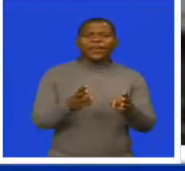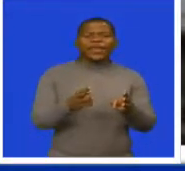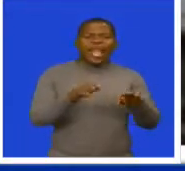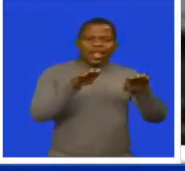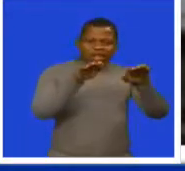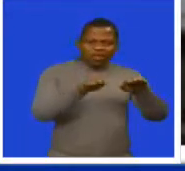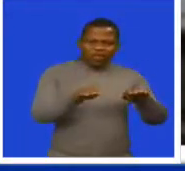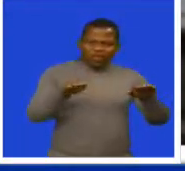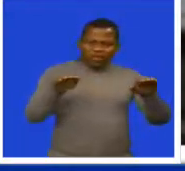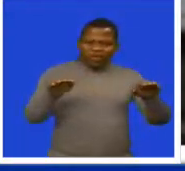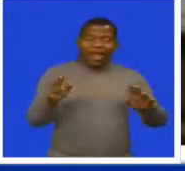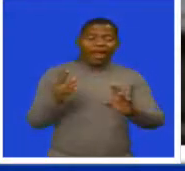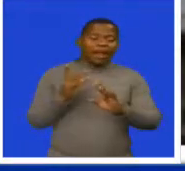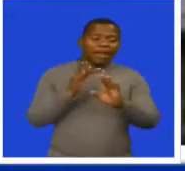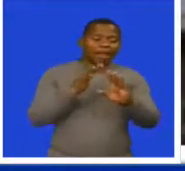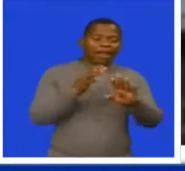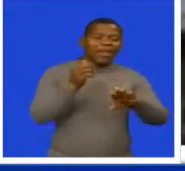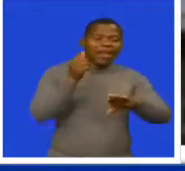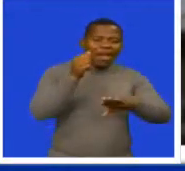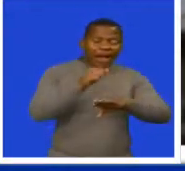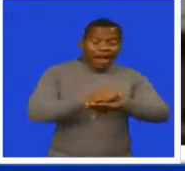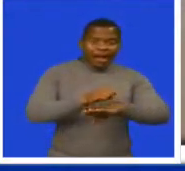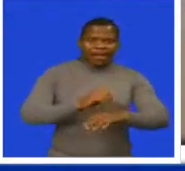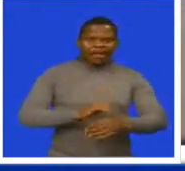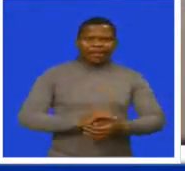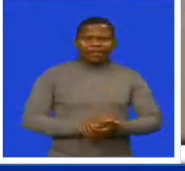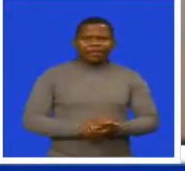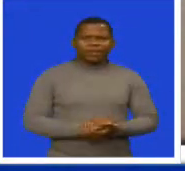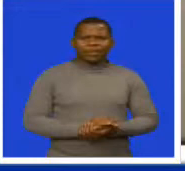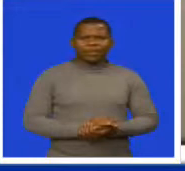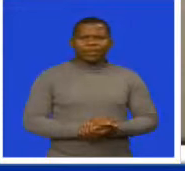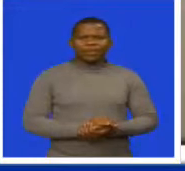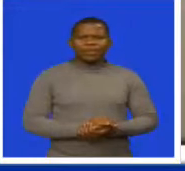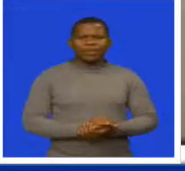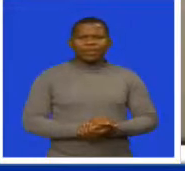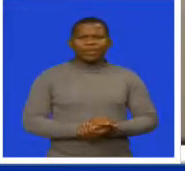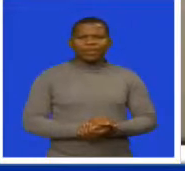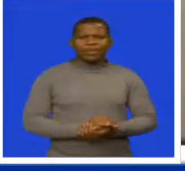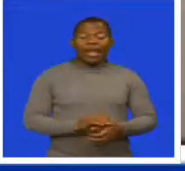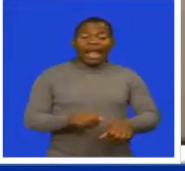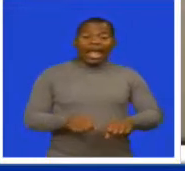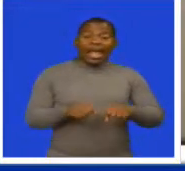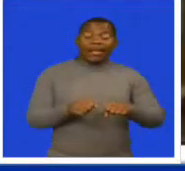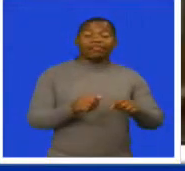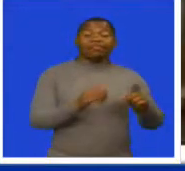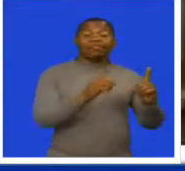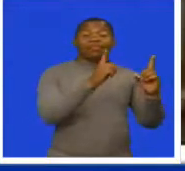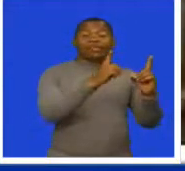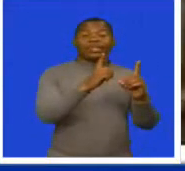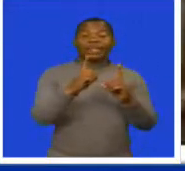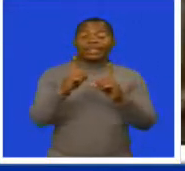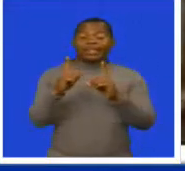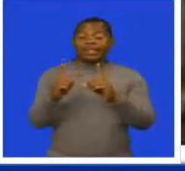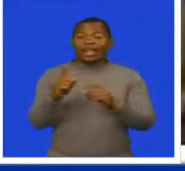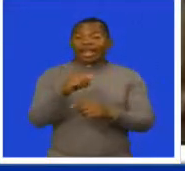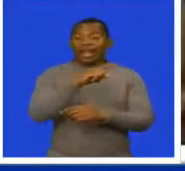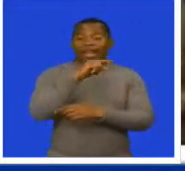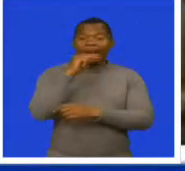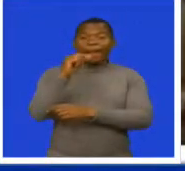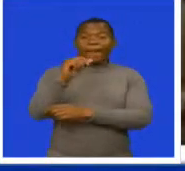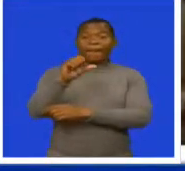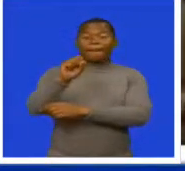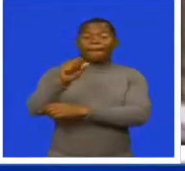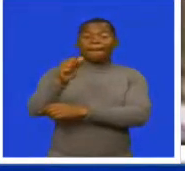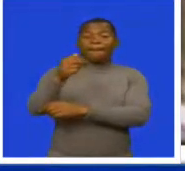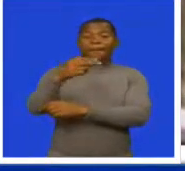structures langasebenziswa bantwana basafunda. Thishela Nhloko wesikolo lesincane iSt Anselm lina cebisile Shabangu